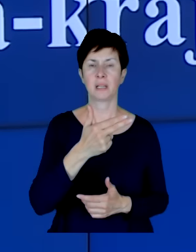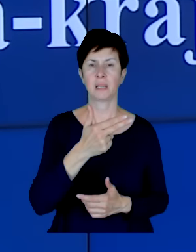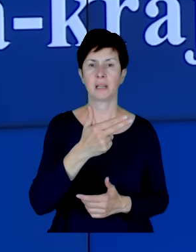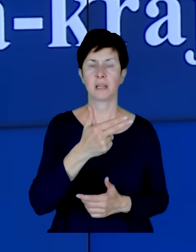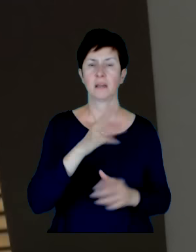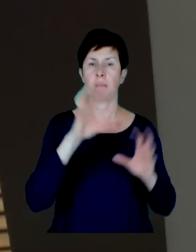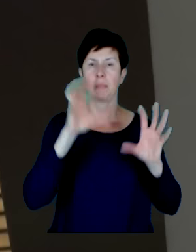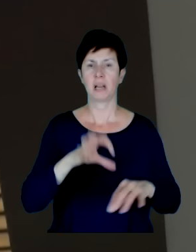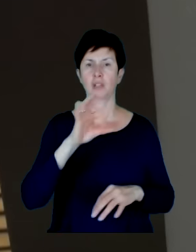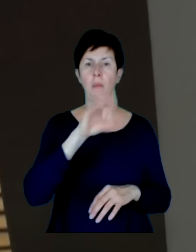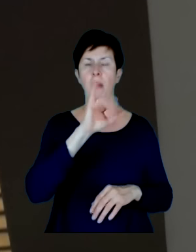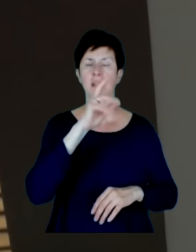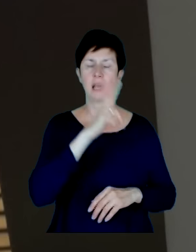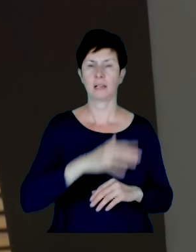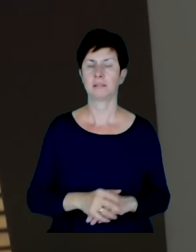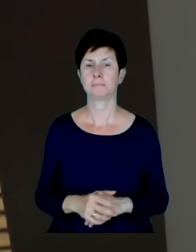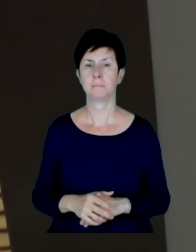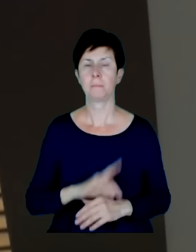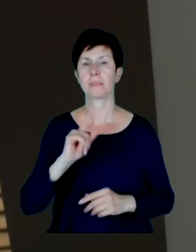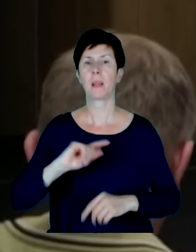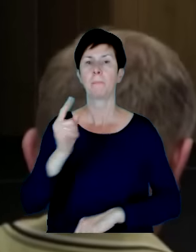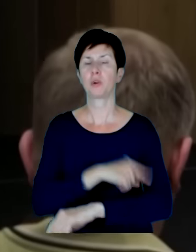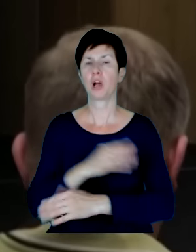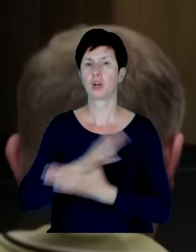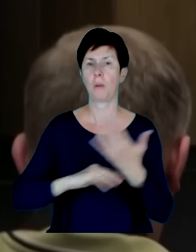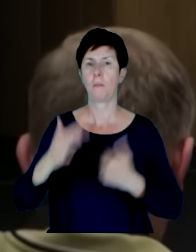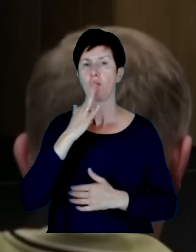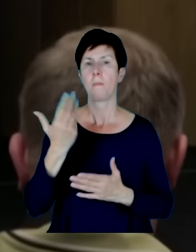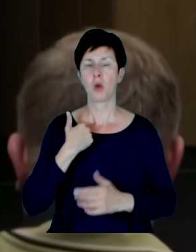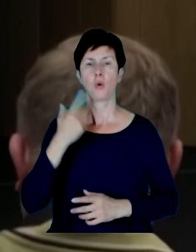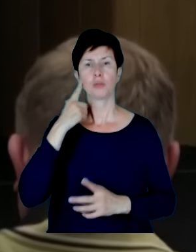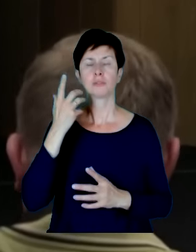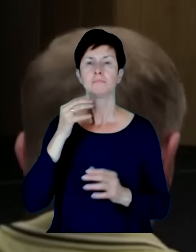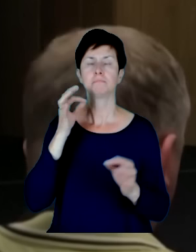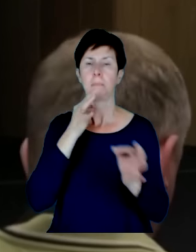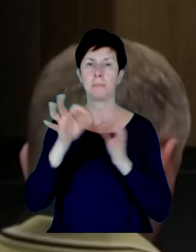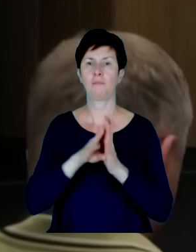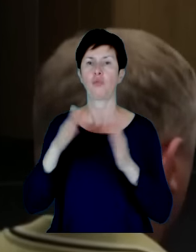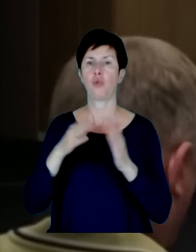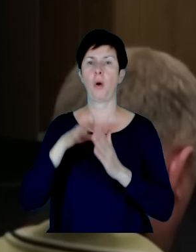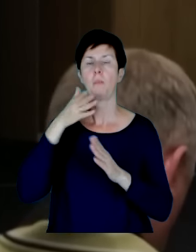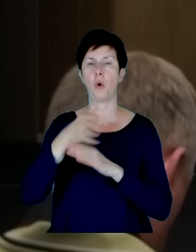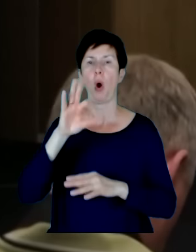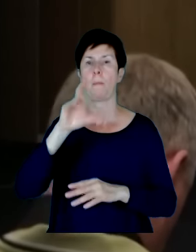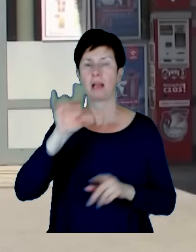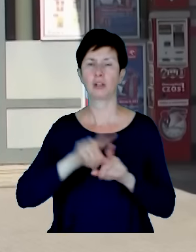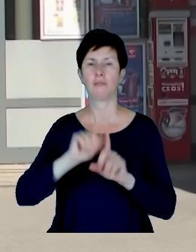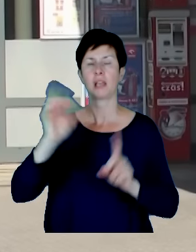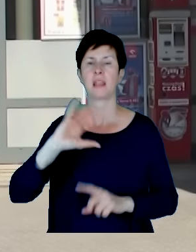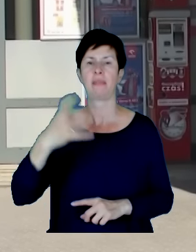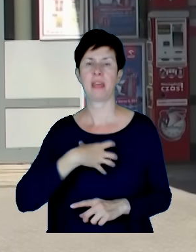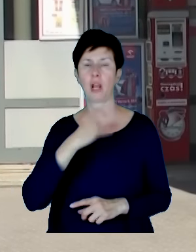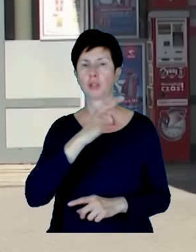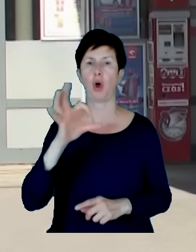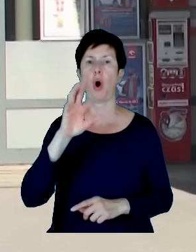obajtkiem na czele Dariusz korneluk poinformował że dokonano już przesłuchań w domu Daniela obajtka a także kilku innych byłych dyrektorów Orlenu to